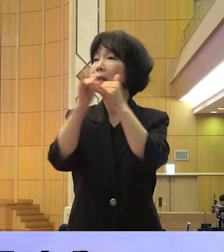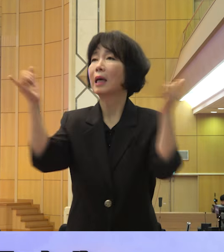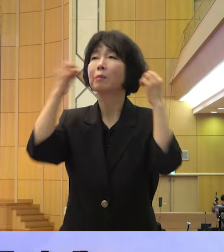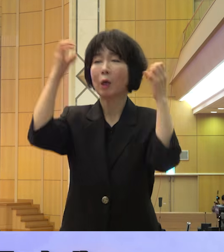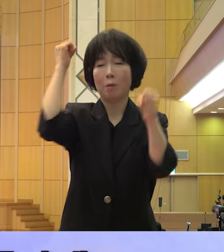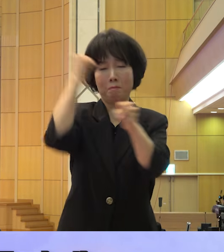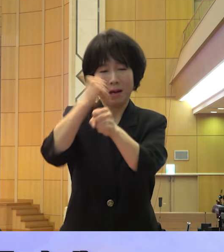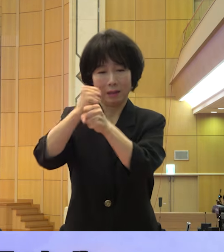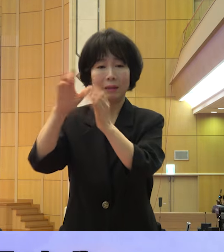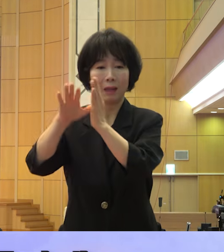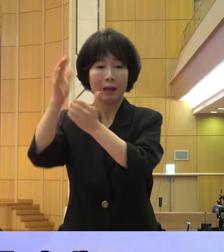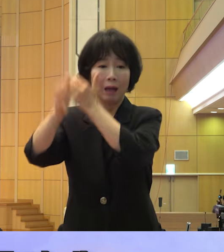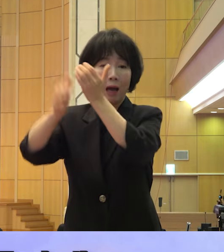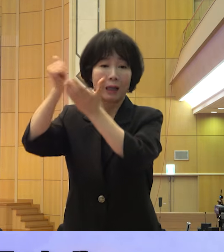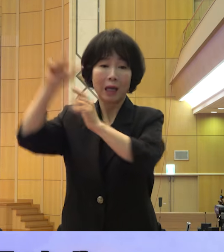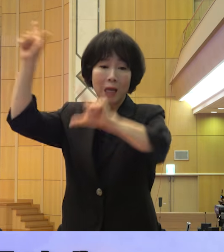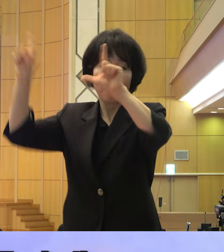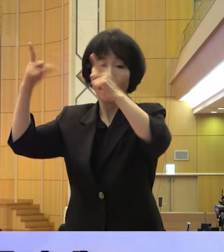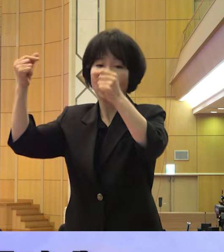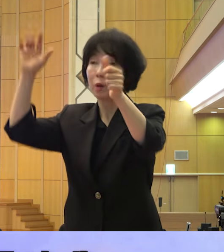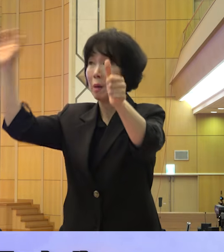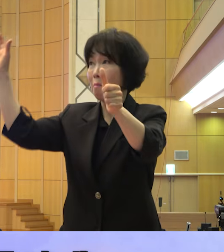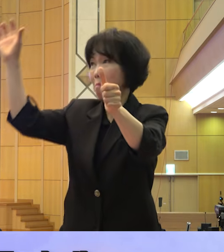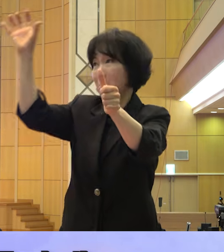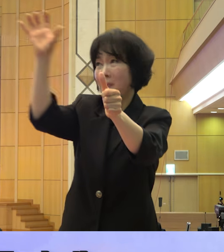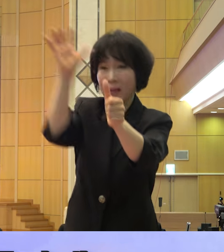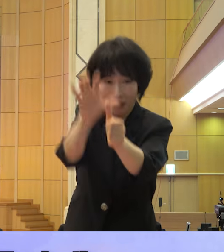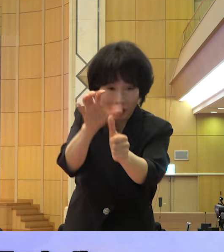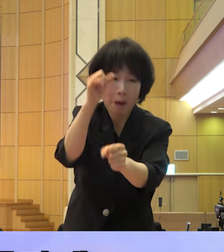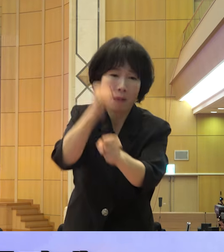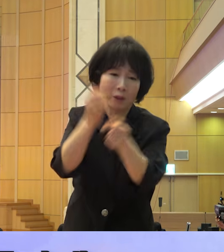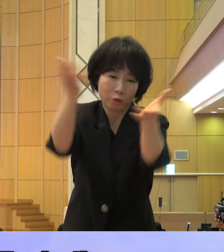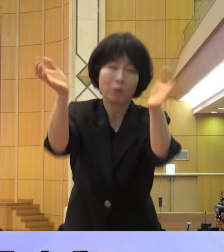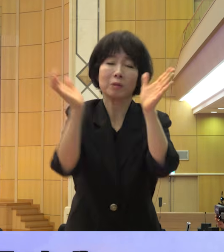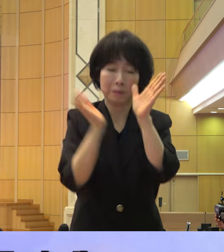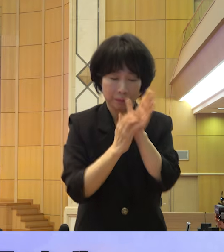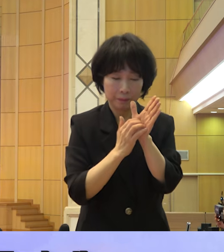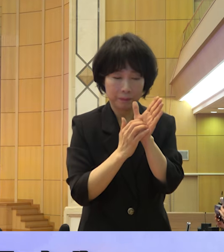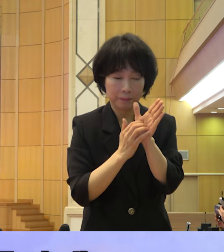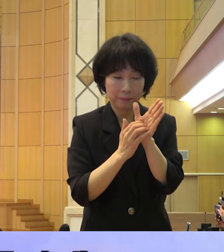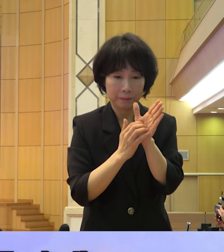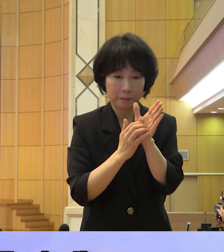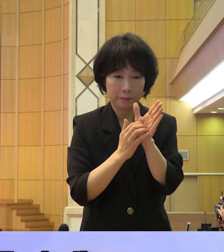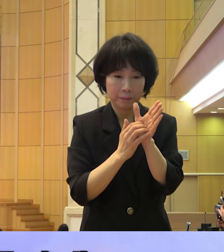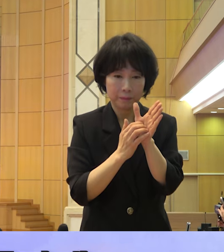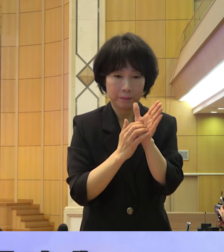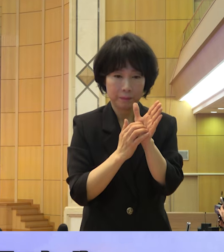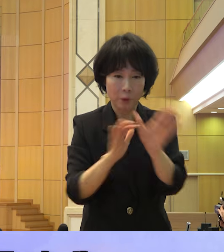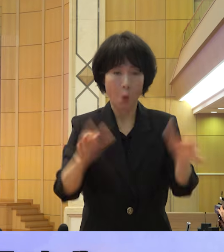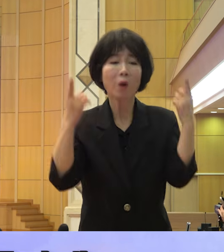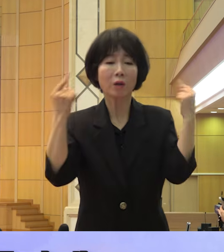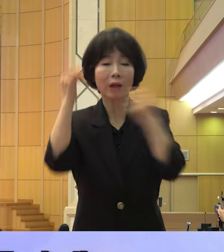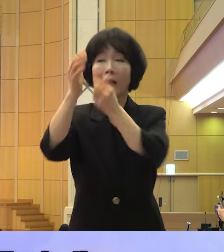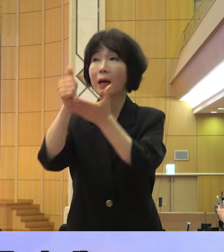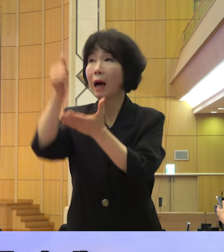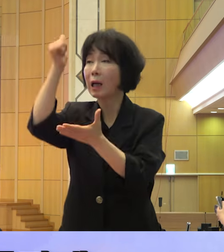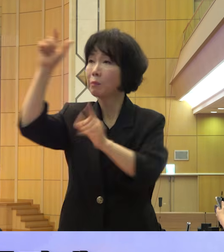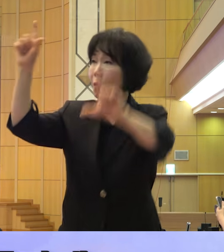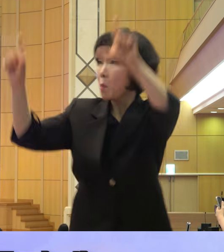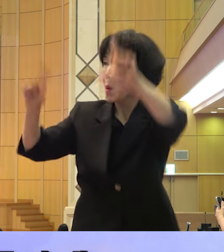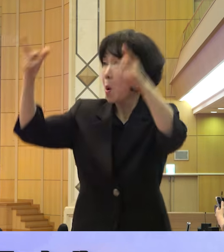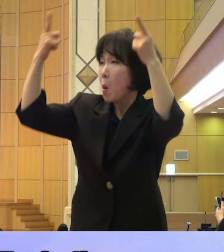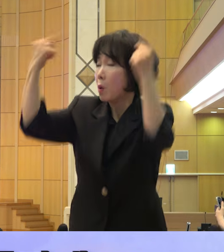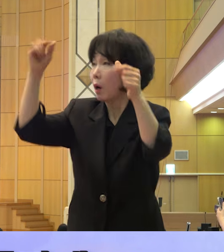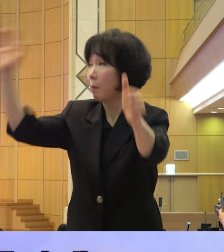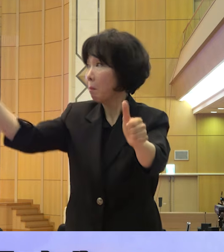사람을 창조할 때 하나님의 형상과 모양으로 지었습니다. 이렇게 하나님의